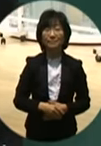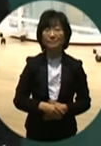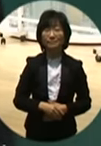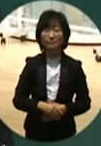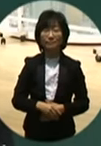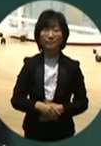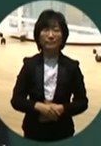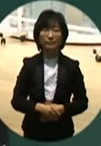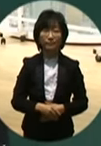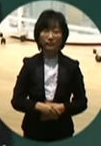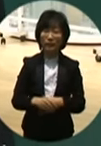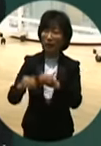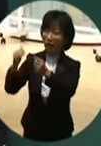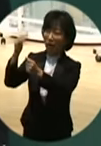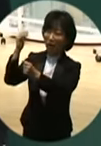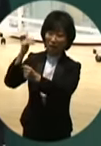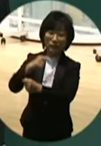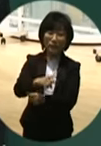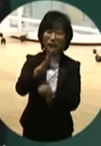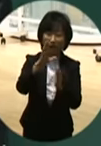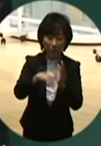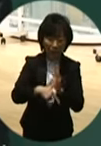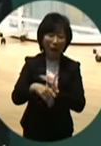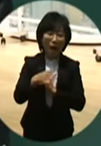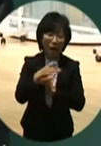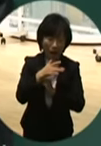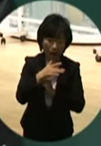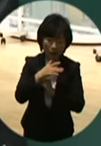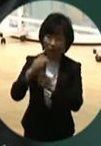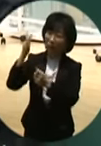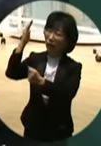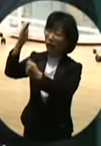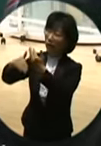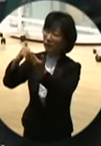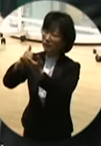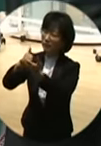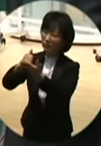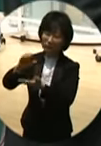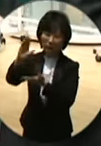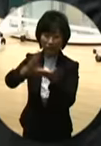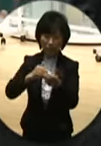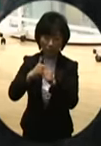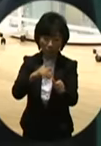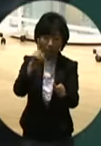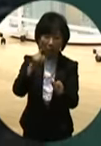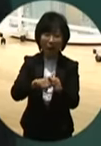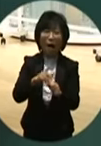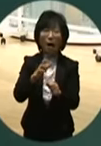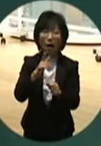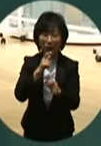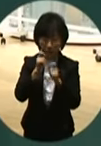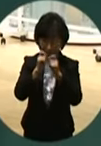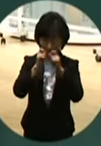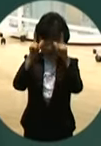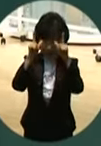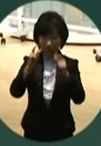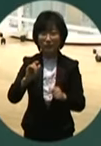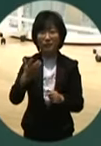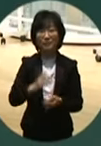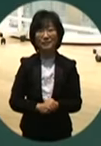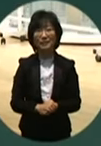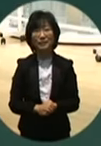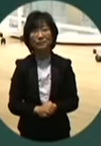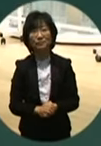왜 그리스도를 보내셨는지 알게 됩니다. Then you'll be able to know why did God send Christ. 여러분이 이게